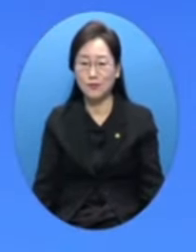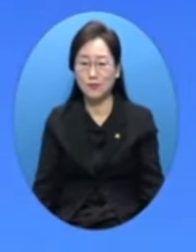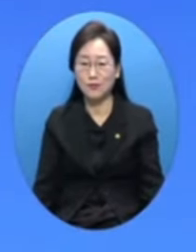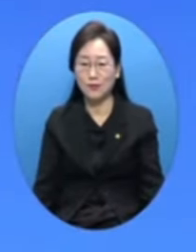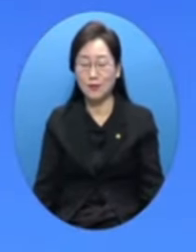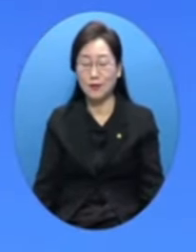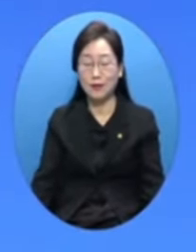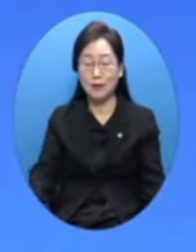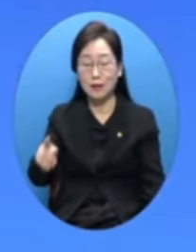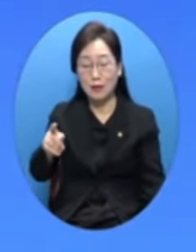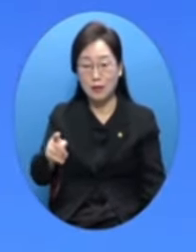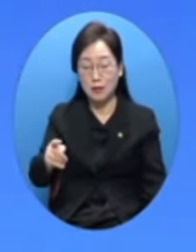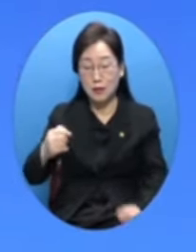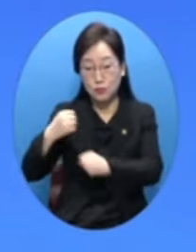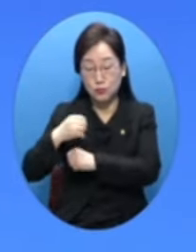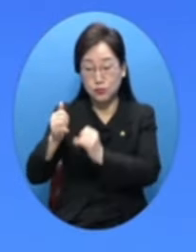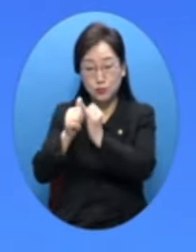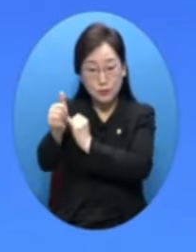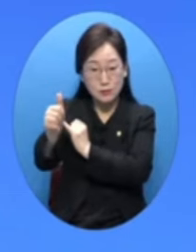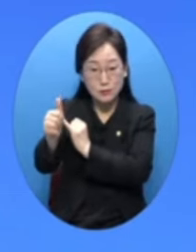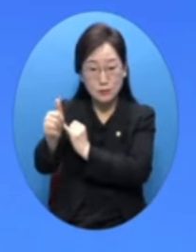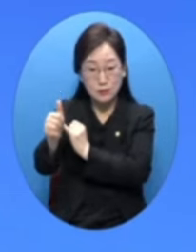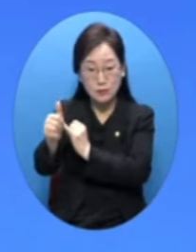자기 남편이 죽을 수밖에 없는 그러한